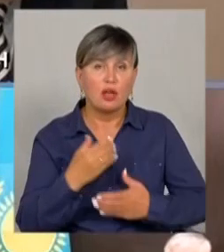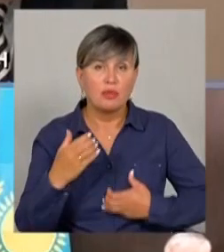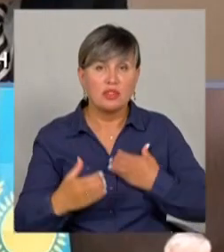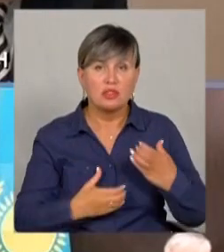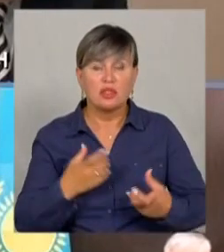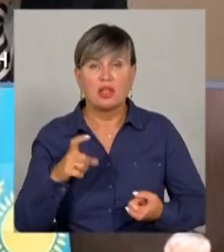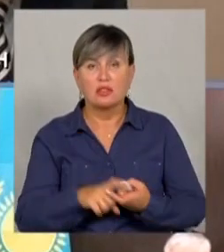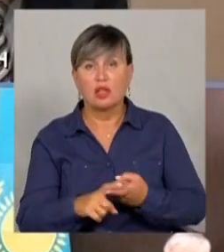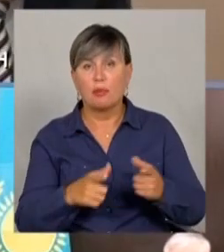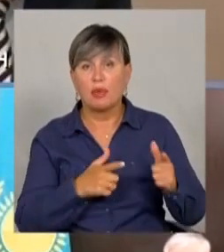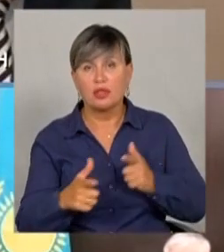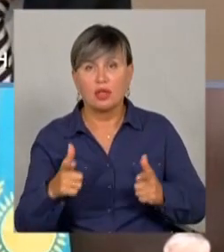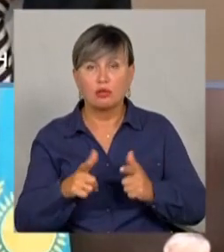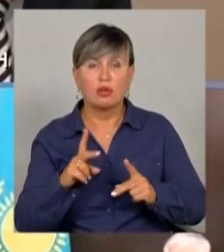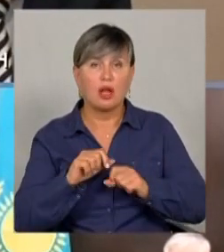касательно подготовки к холодам.